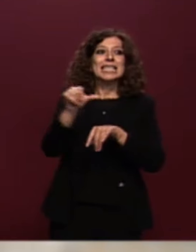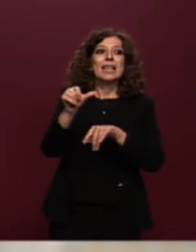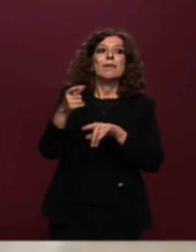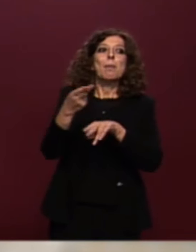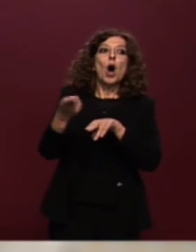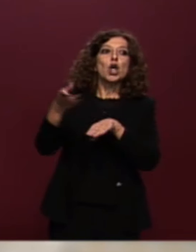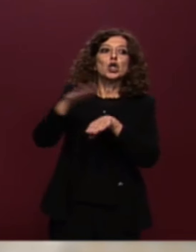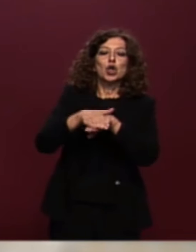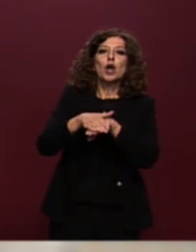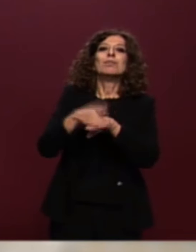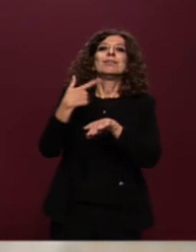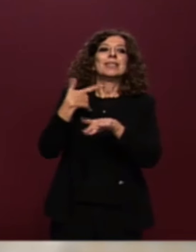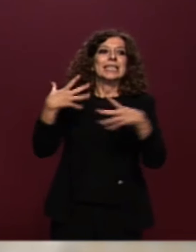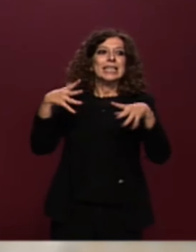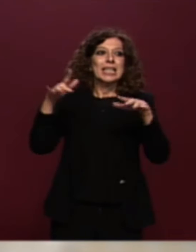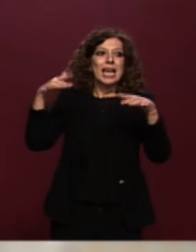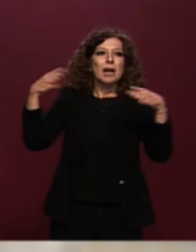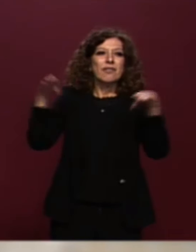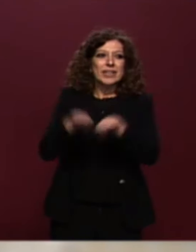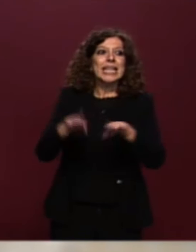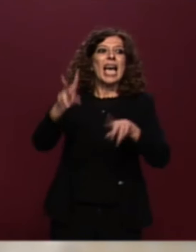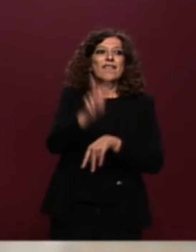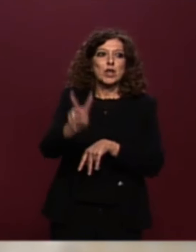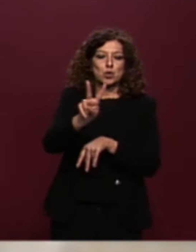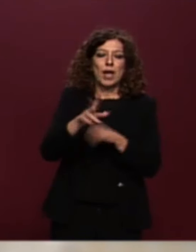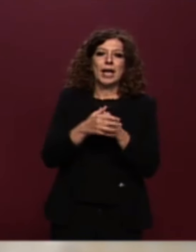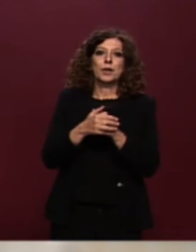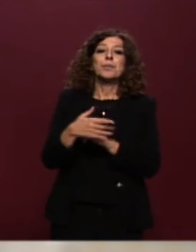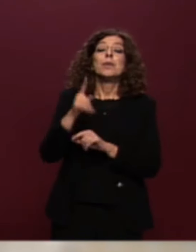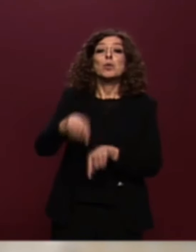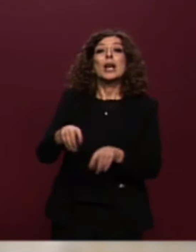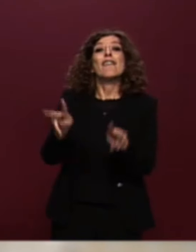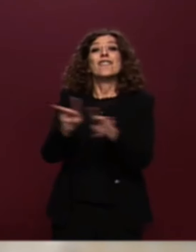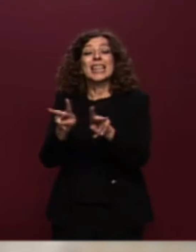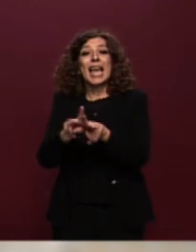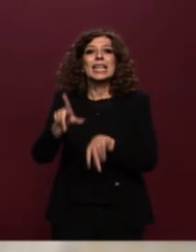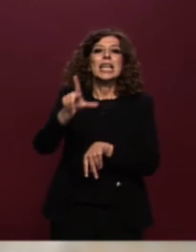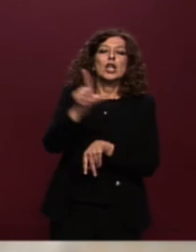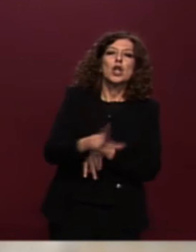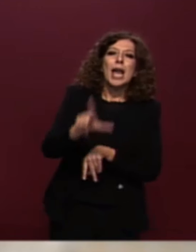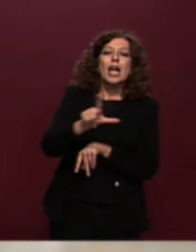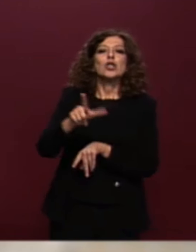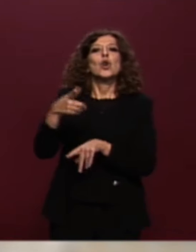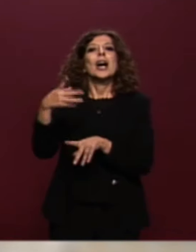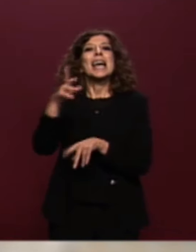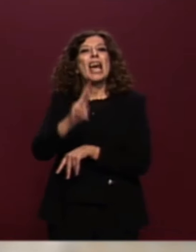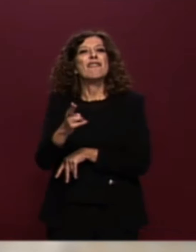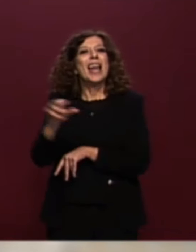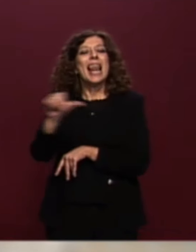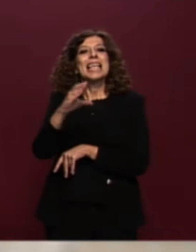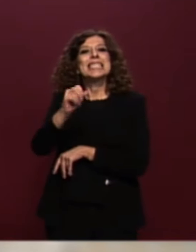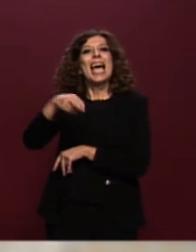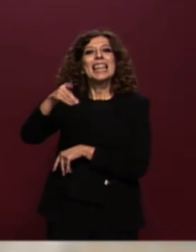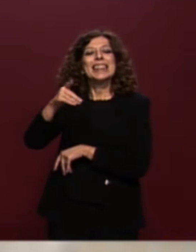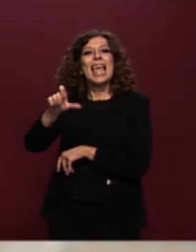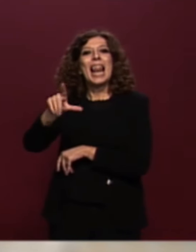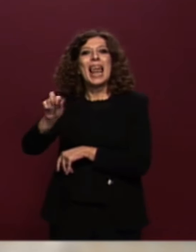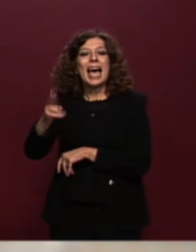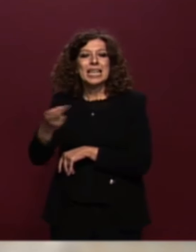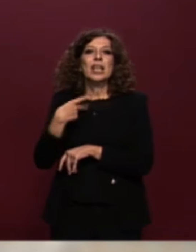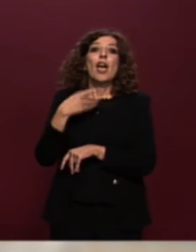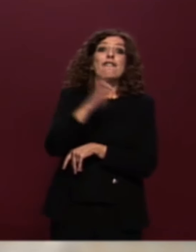figlie Elena e Laura e dai fratelli di Adriano, Leonardo e Raffaella Scandellari. La signora Patrizia